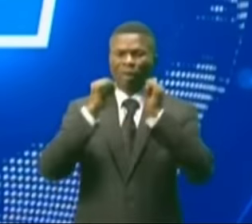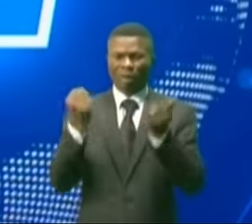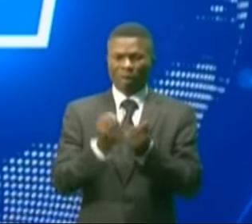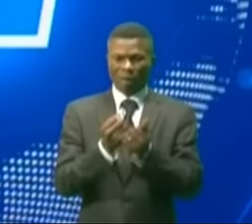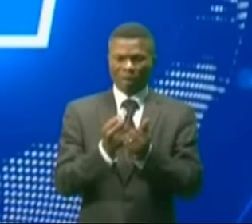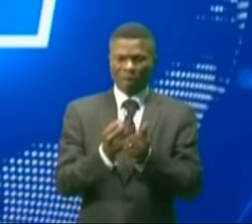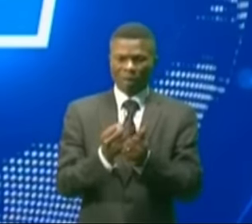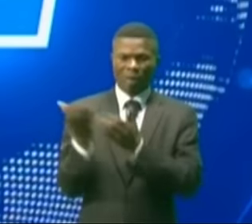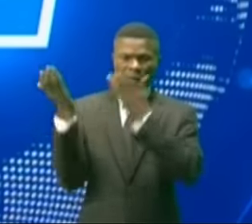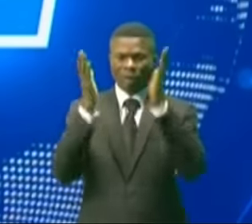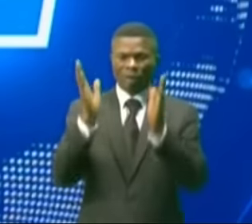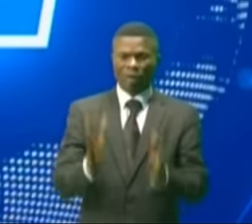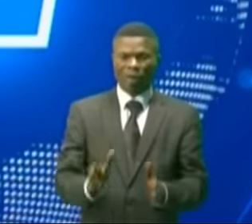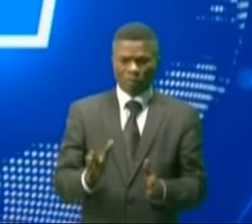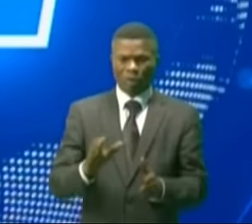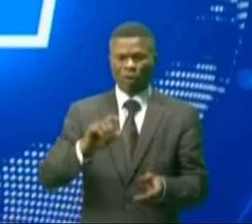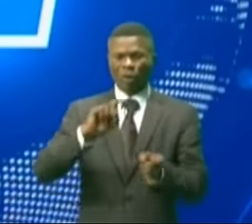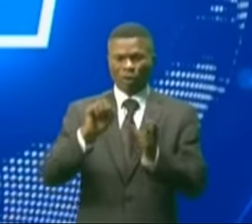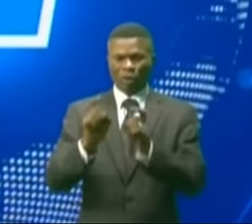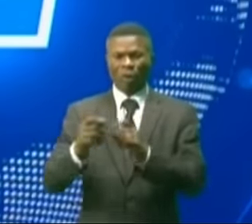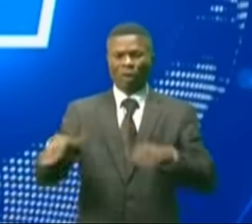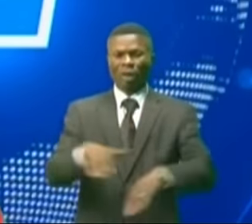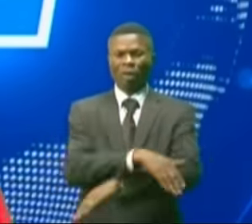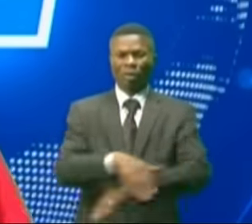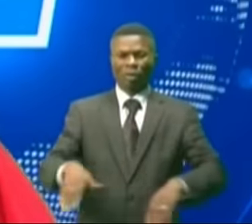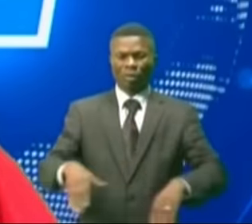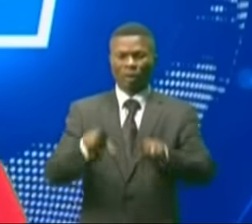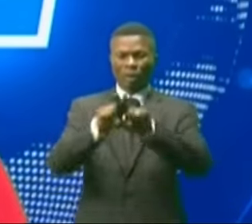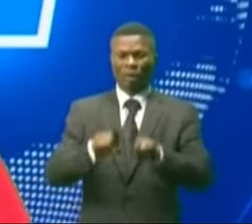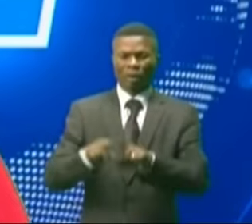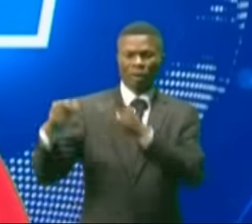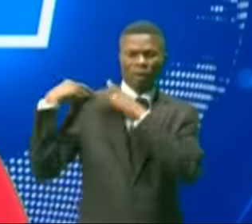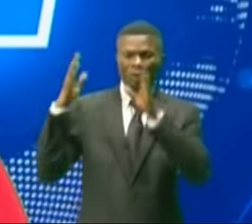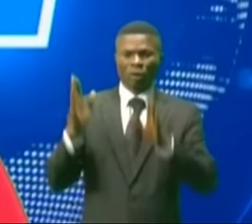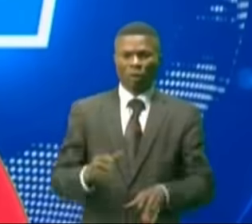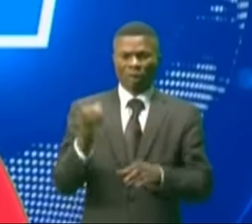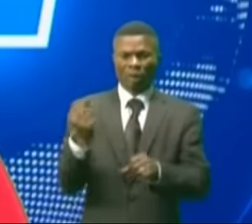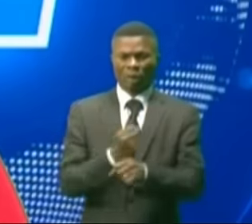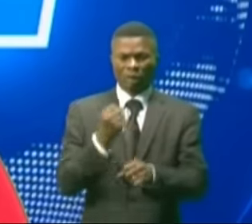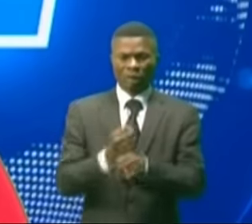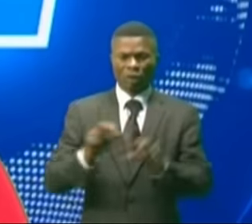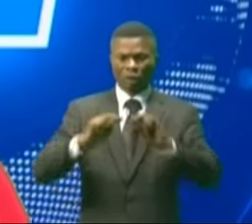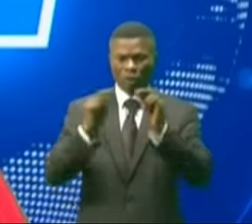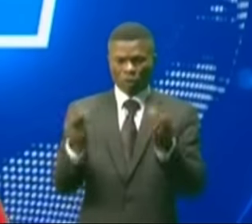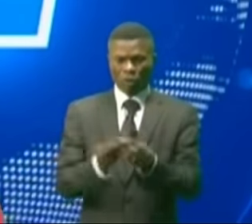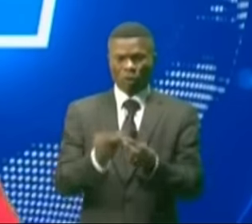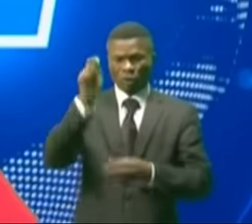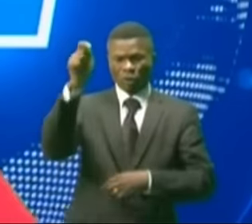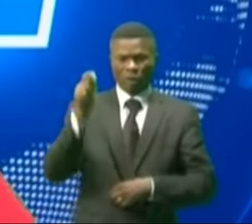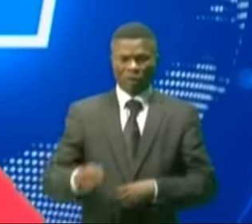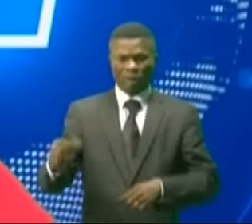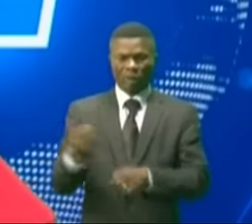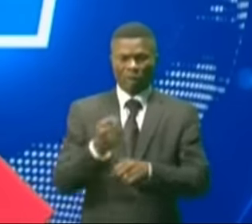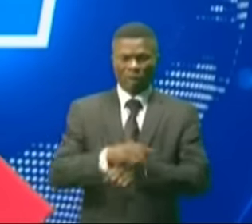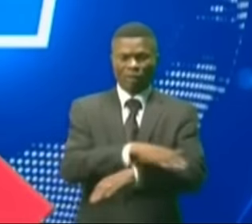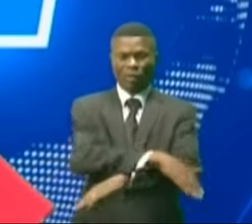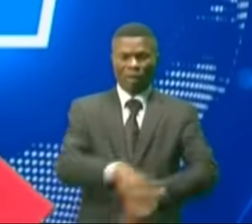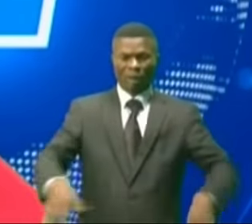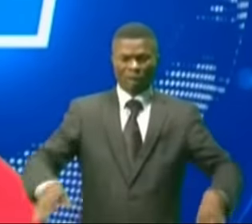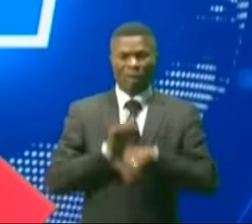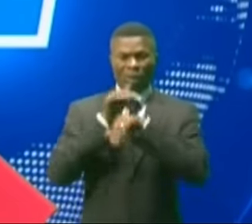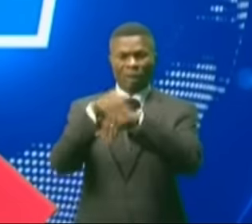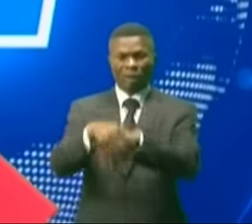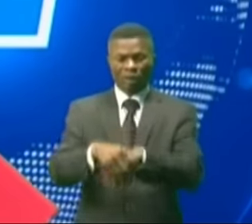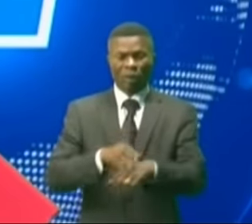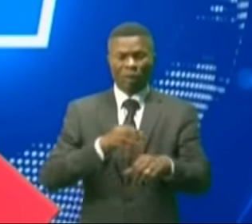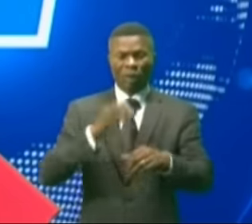petits commerçants transfrontaliers et les responsables des services de l'ordre œuvrant à la petite barrière s'engagent